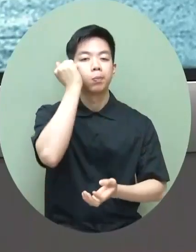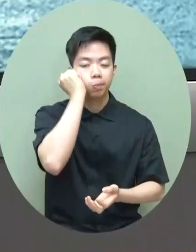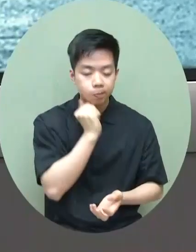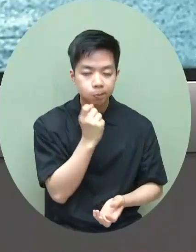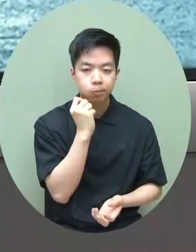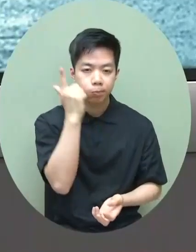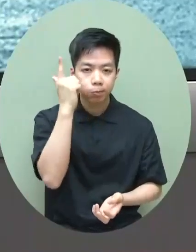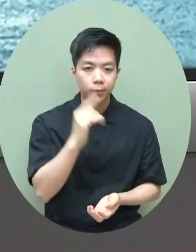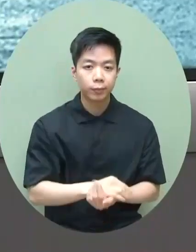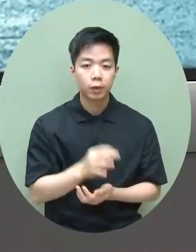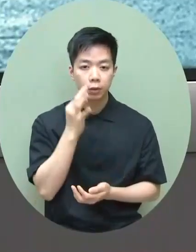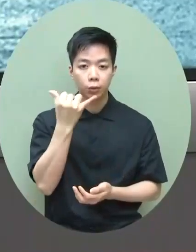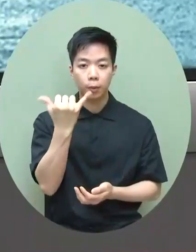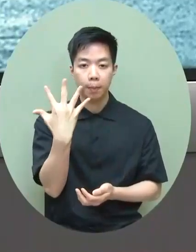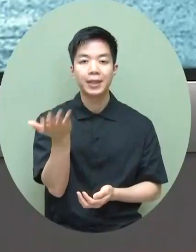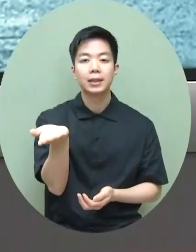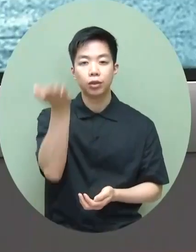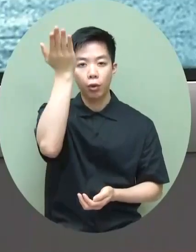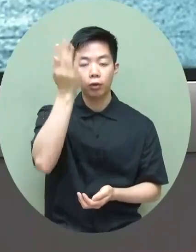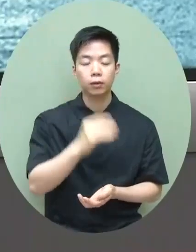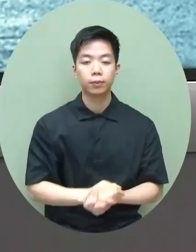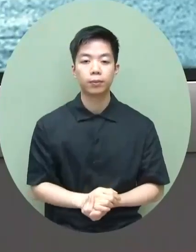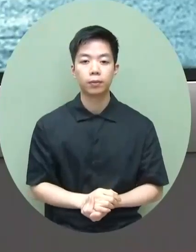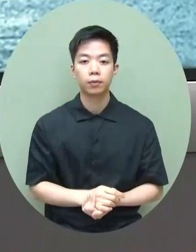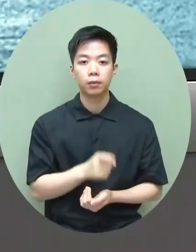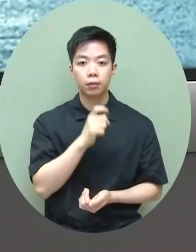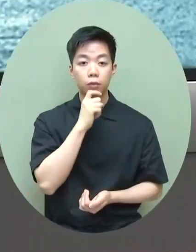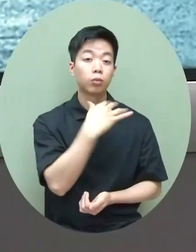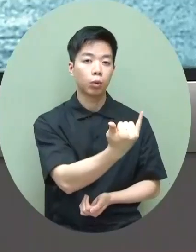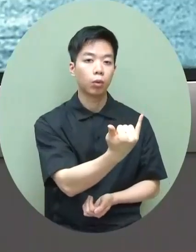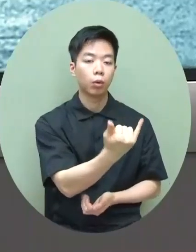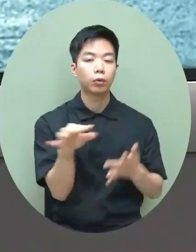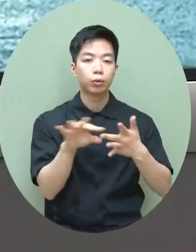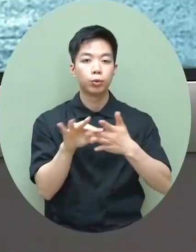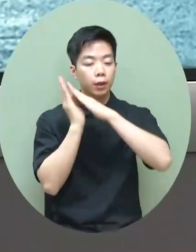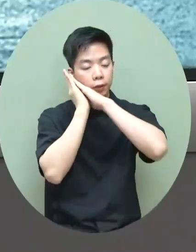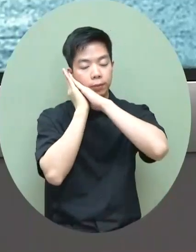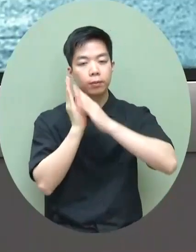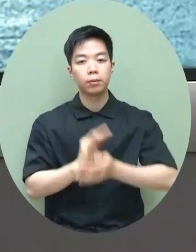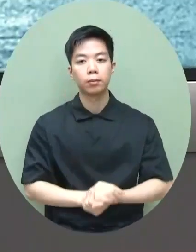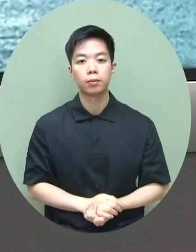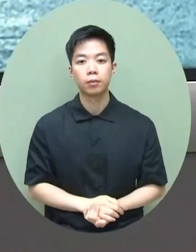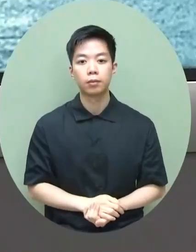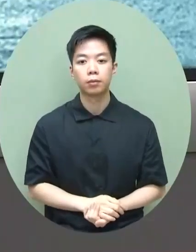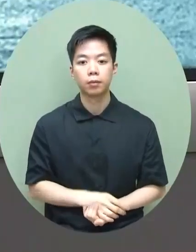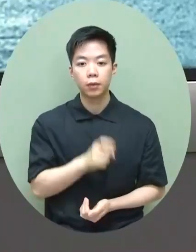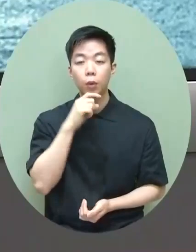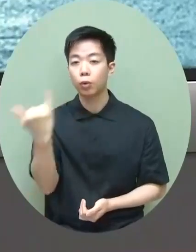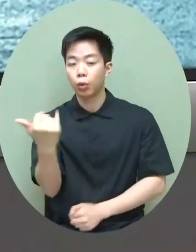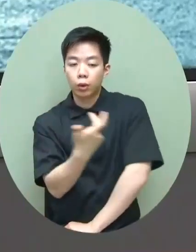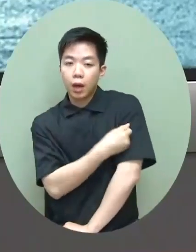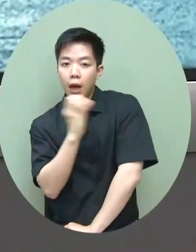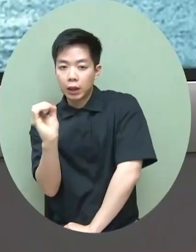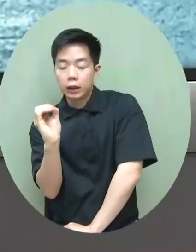長者，其中就有6位是來自院舍的，有6位是沒有打針的資料，2位是打了